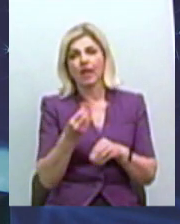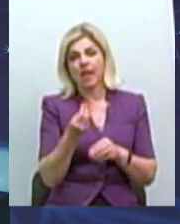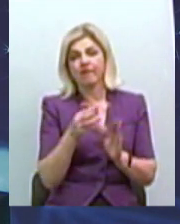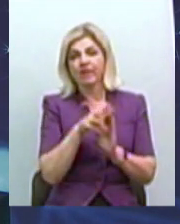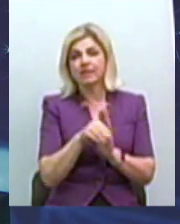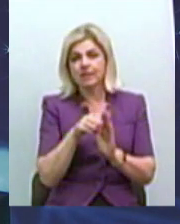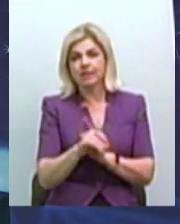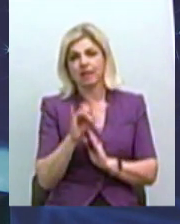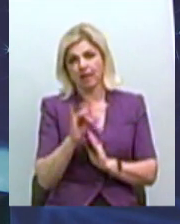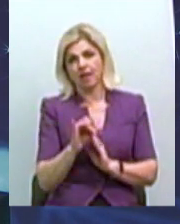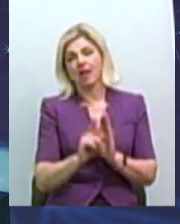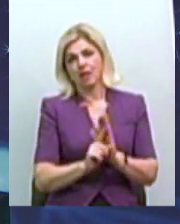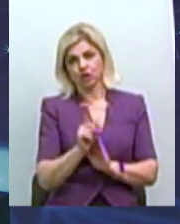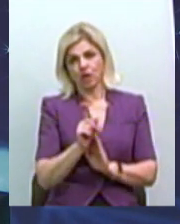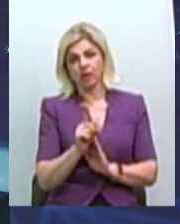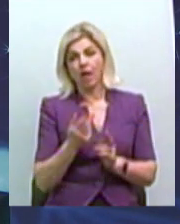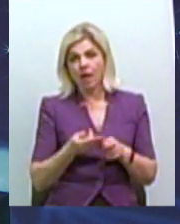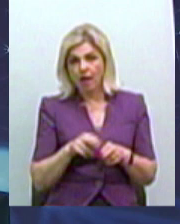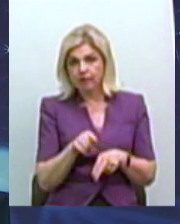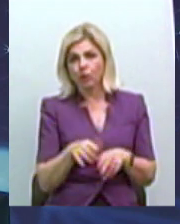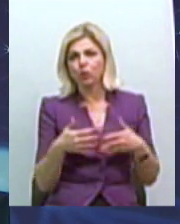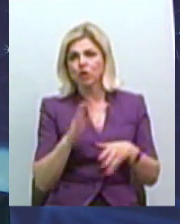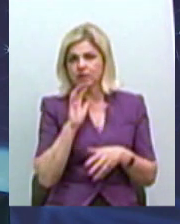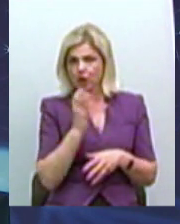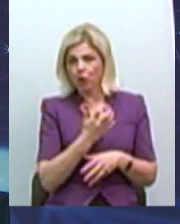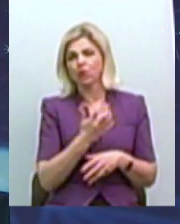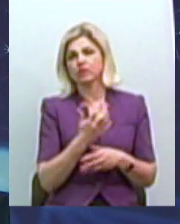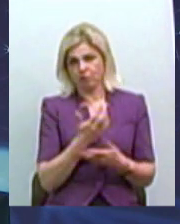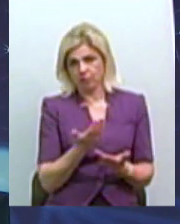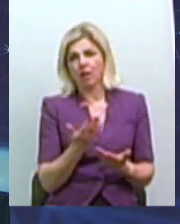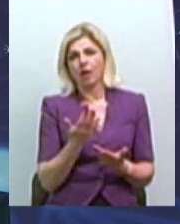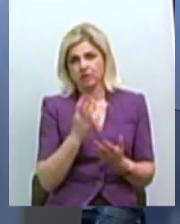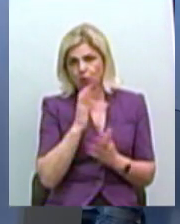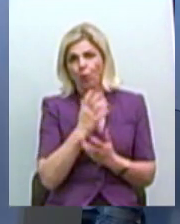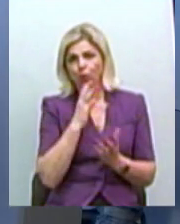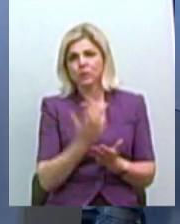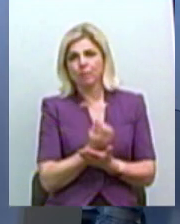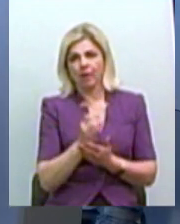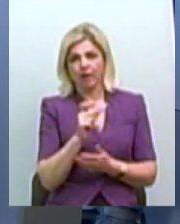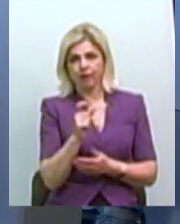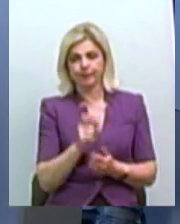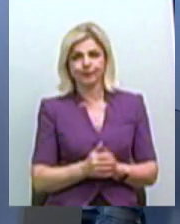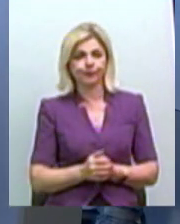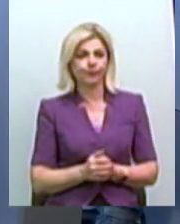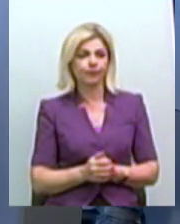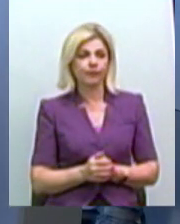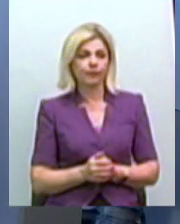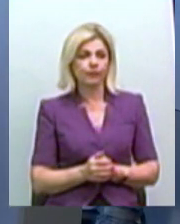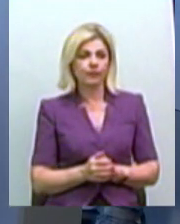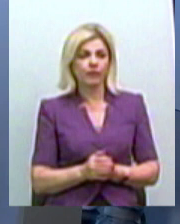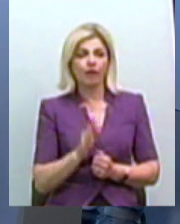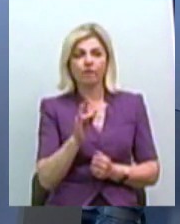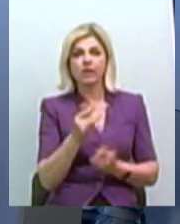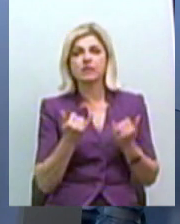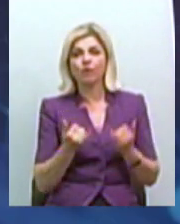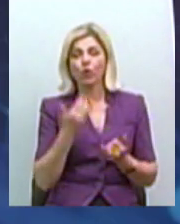инвестиций раунда А. То есть это уже серьезная заявка на успех. Ну, як я вже сказав, і ви, Анна, і ви, Володимир, сьогодні виступали з